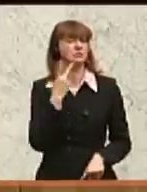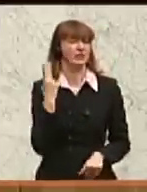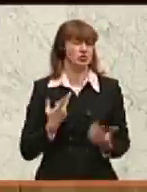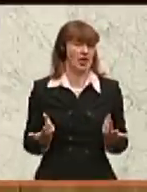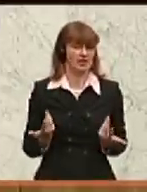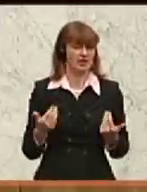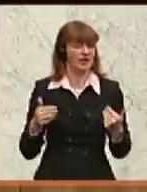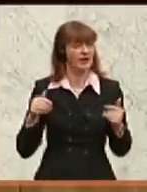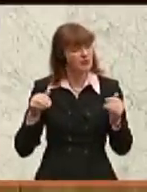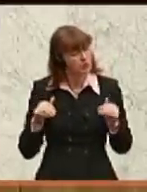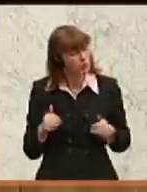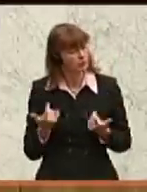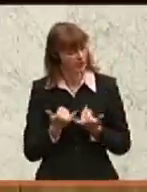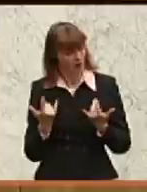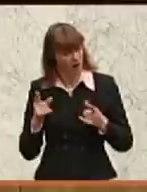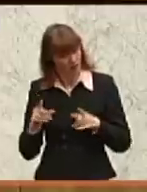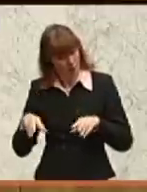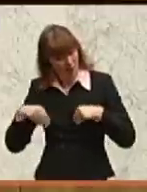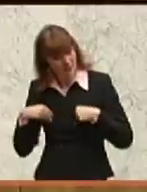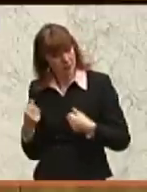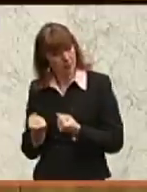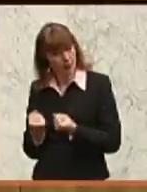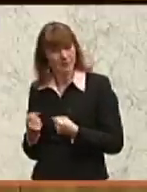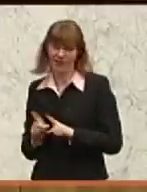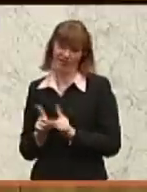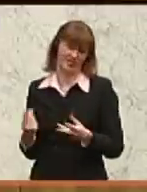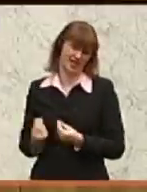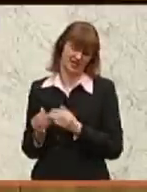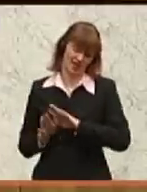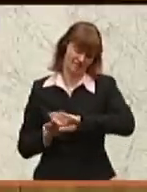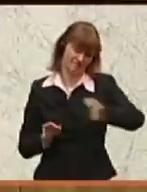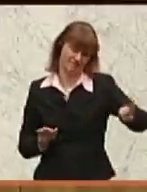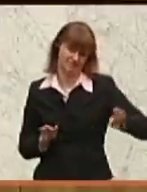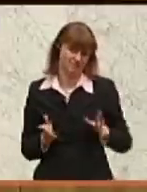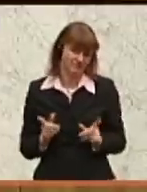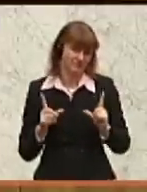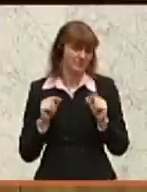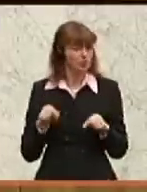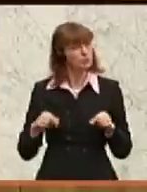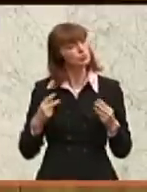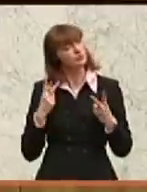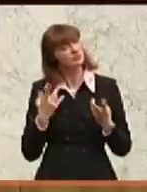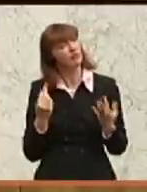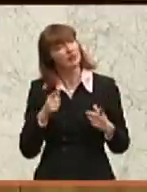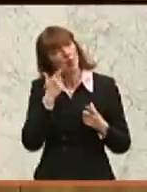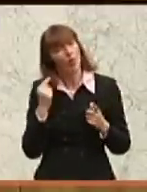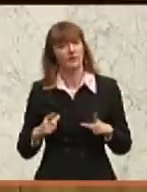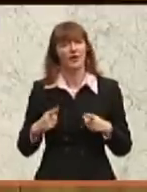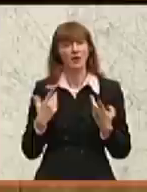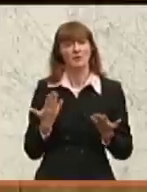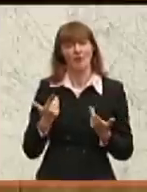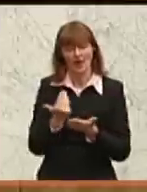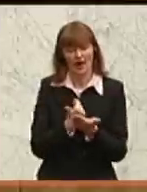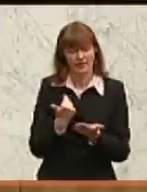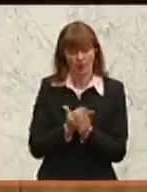der Politik, ja, sind andere Dinge notwendig. Da ist notwendig, dass die Menschen in Österreich erleben, dass die Einkommensschere zwischen Männern und